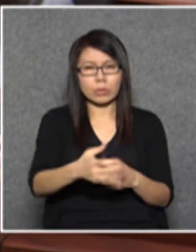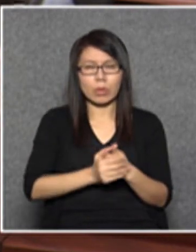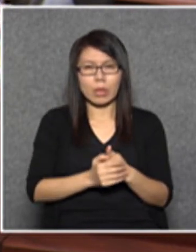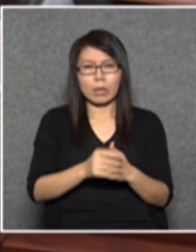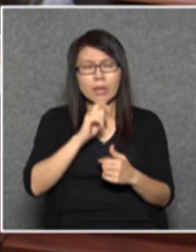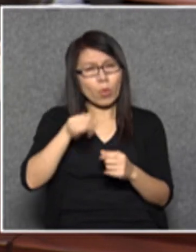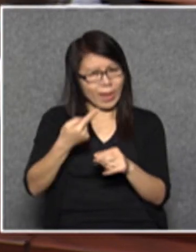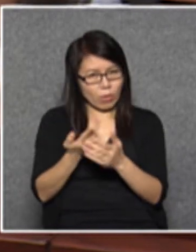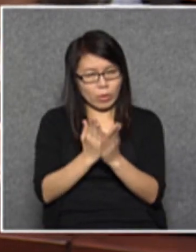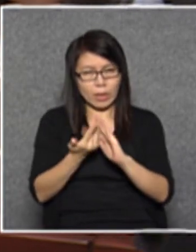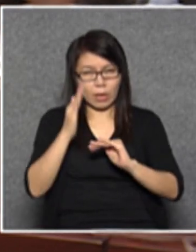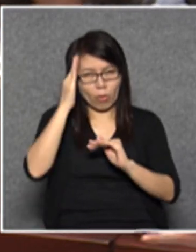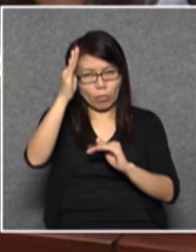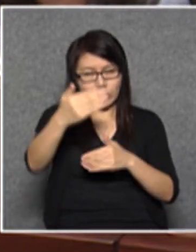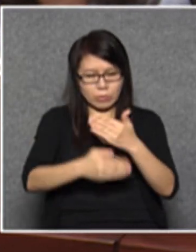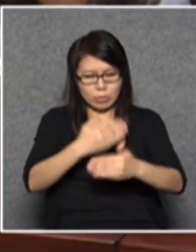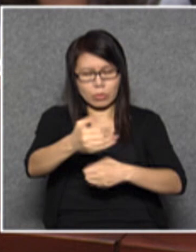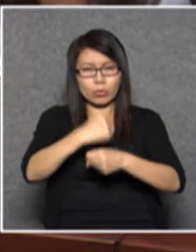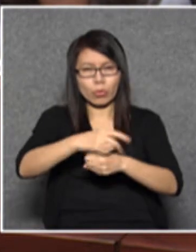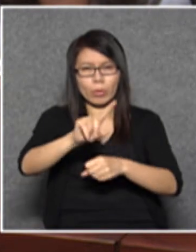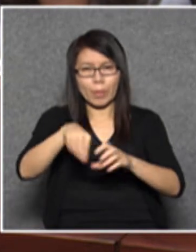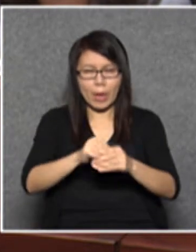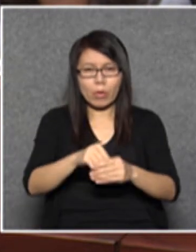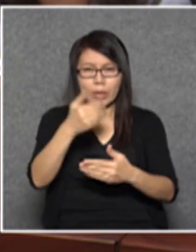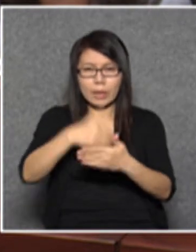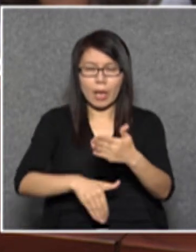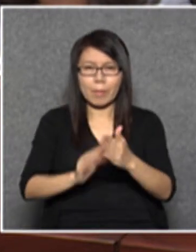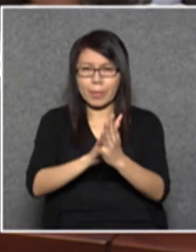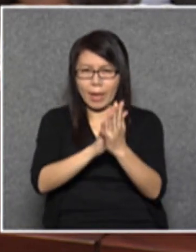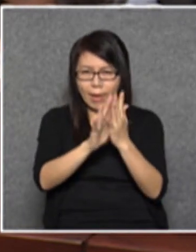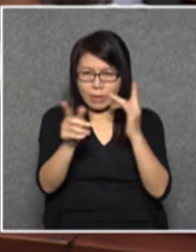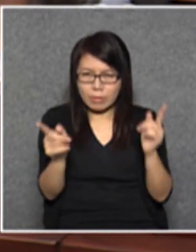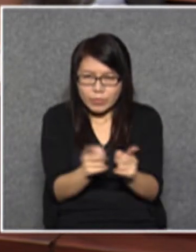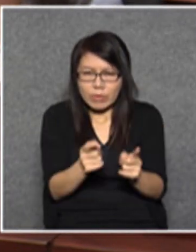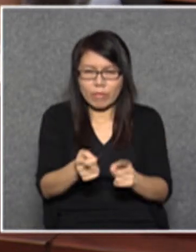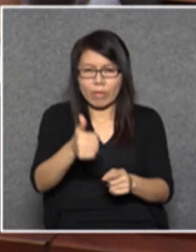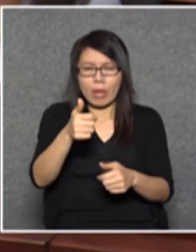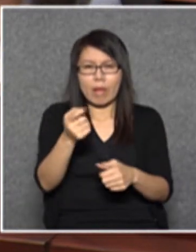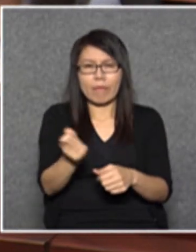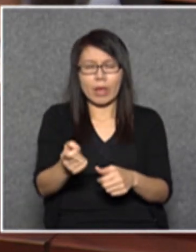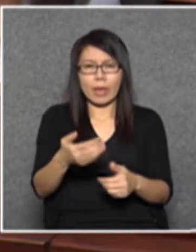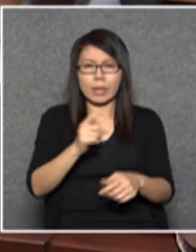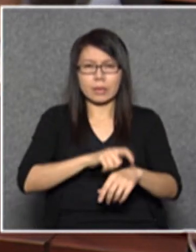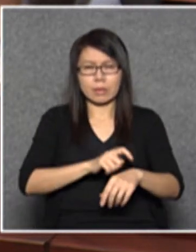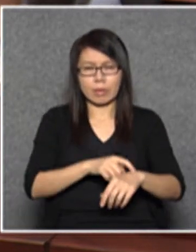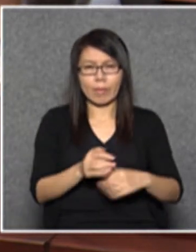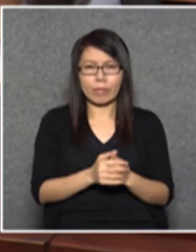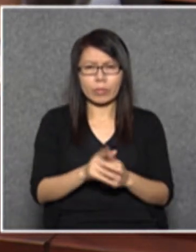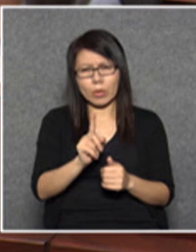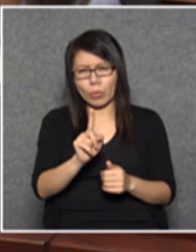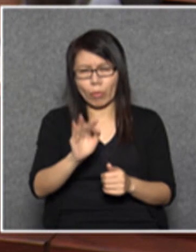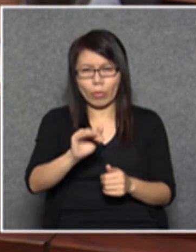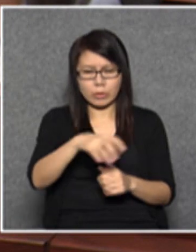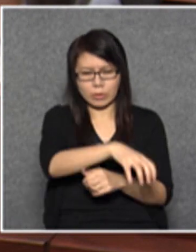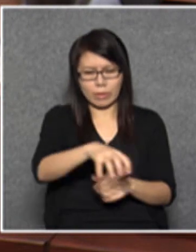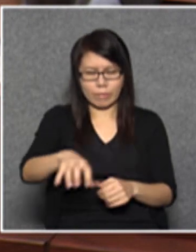向前的會怎樣去做，包括這些怎樣縮減輪候的時間，或者是怎樣令到幾個區域